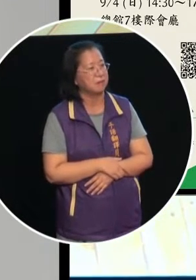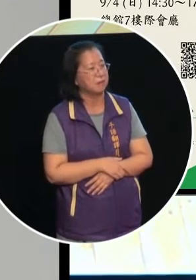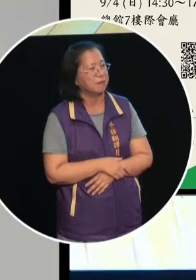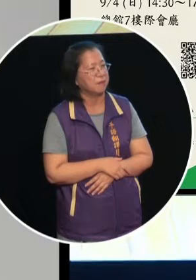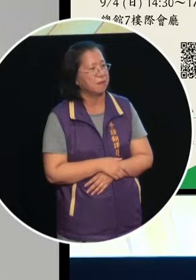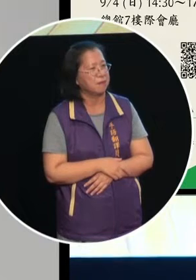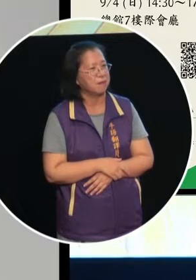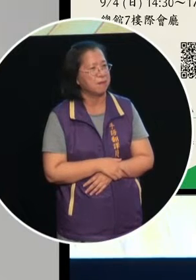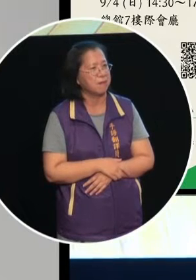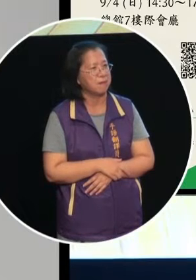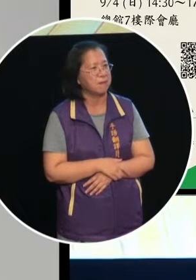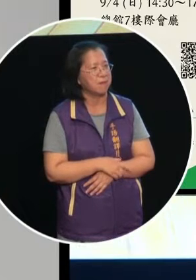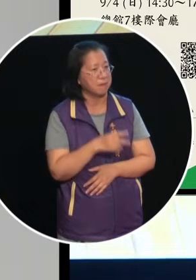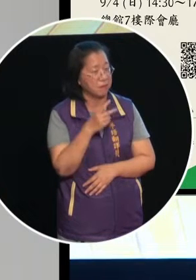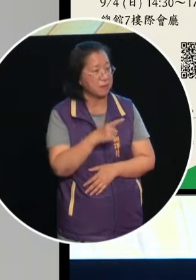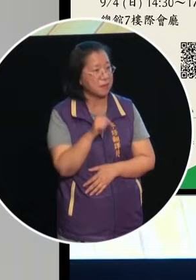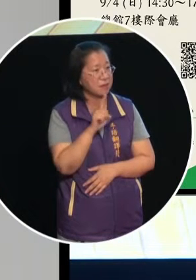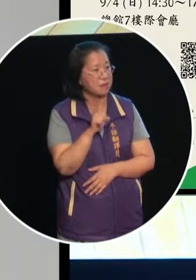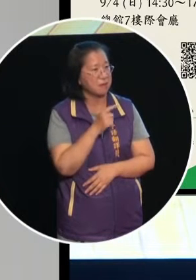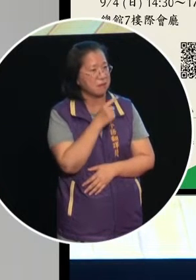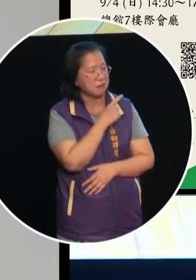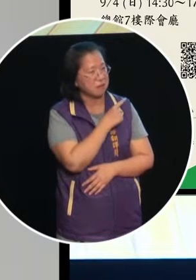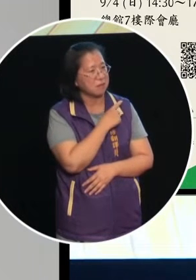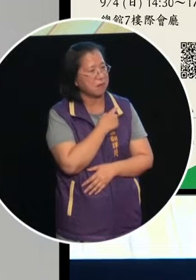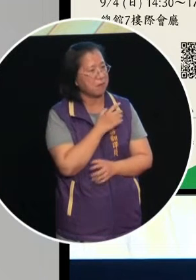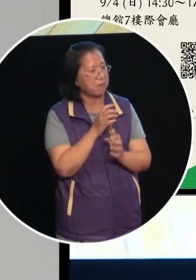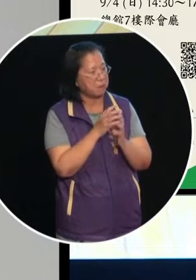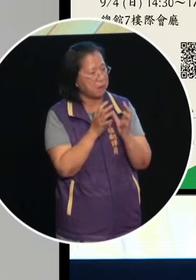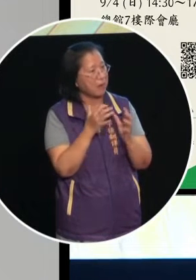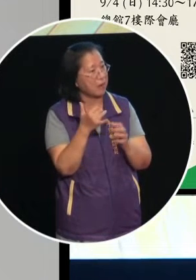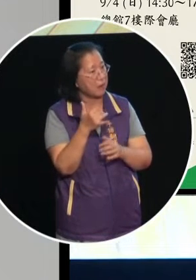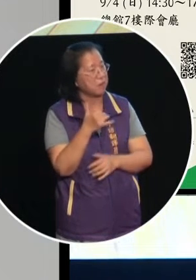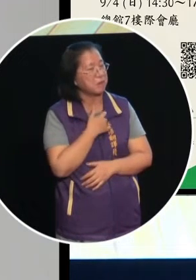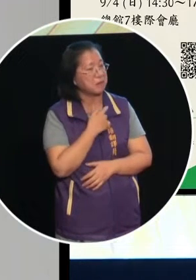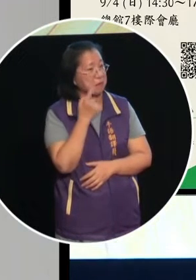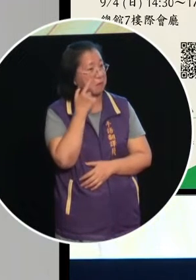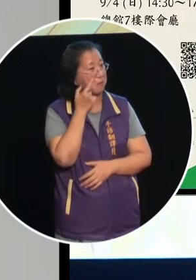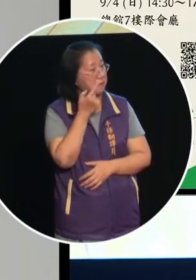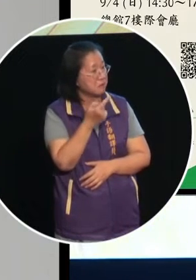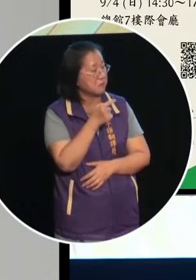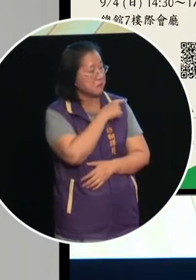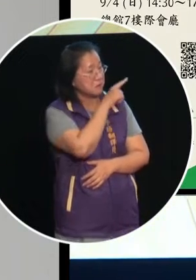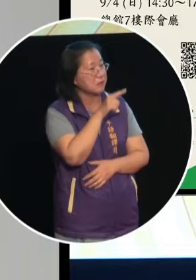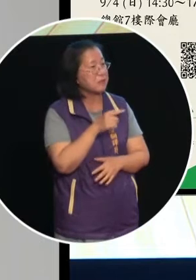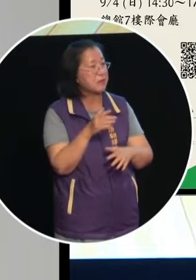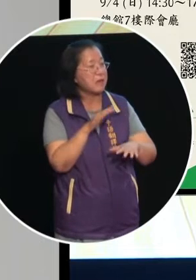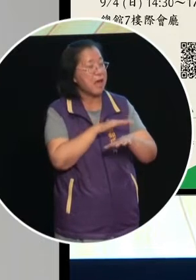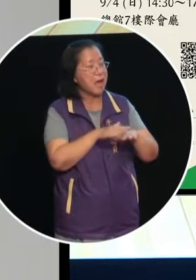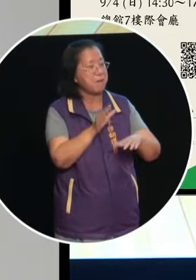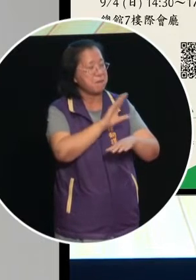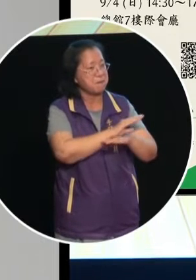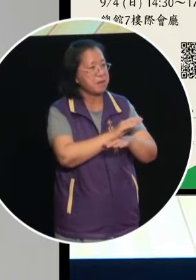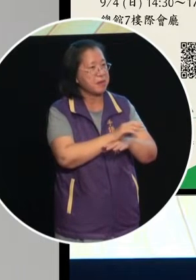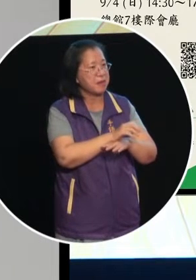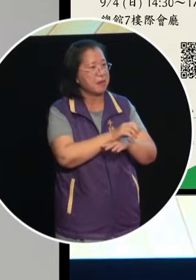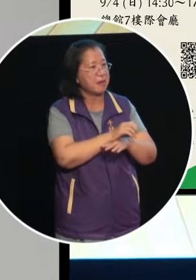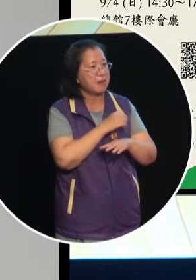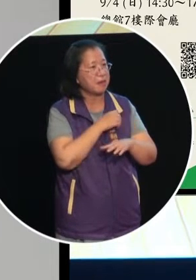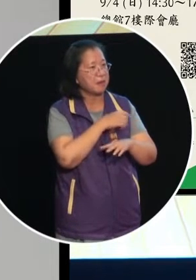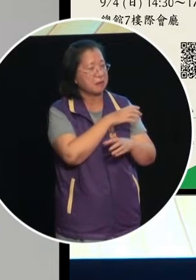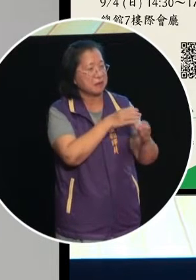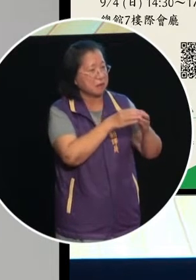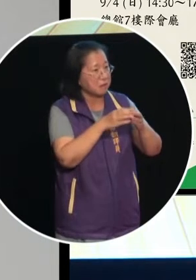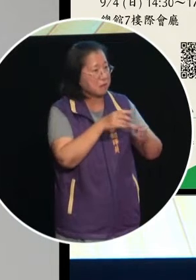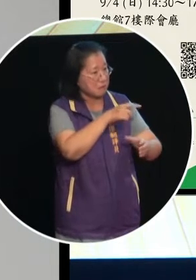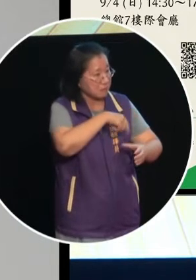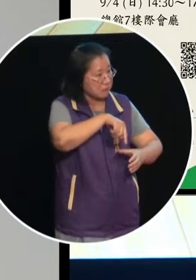那么还没有到分裂的地步，不过我们明显看得出来，安倍派，真的是现在面临